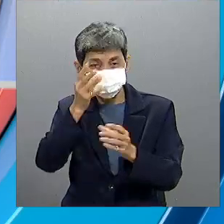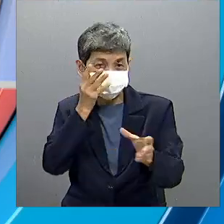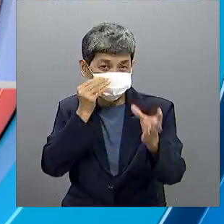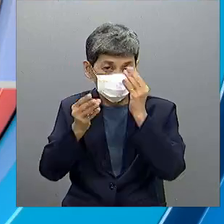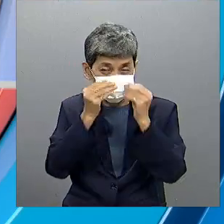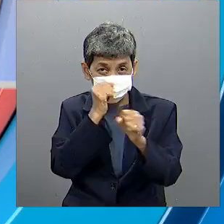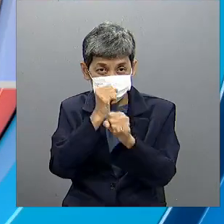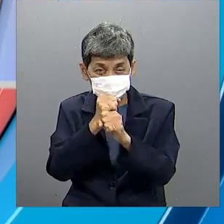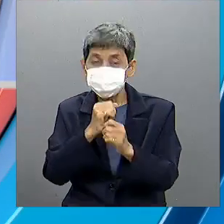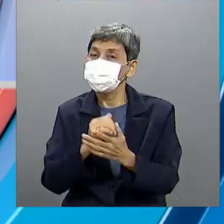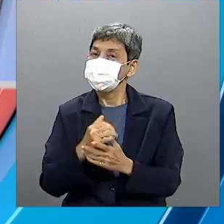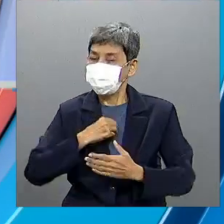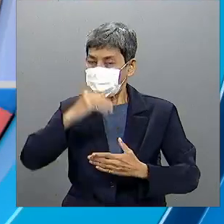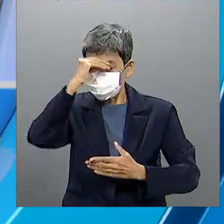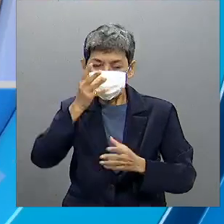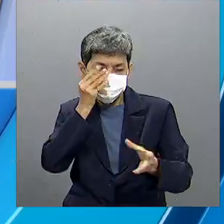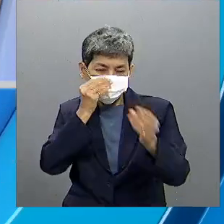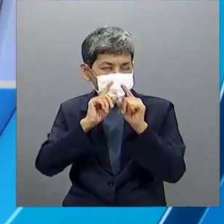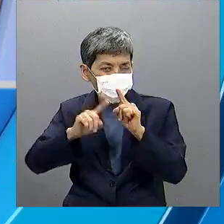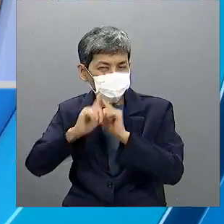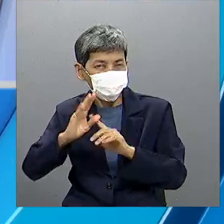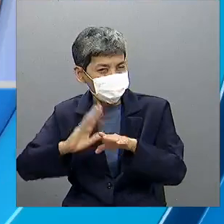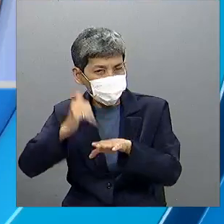ทักษะของพวกเขาในด้านไหนบ้างคะ